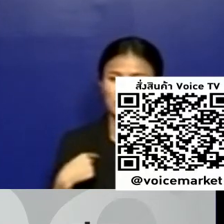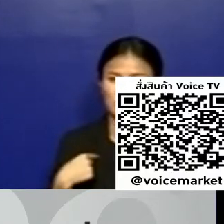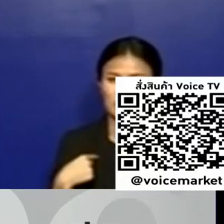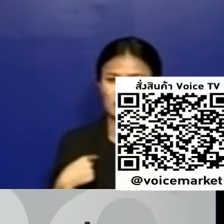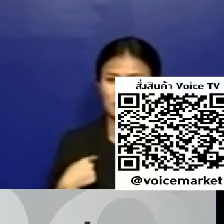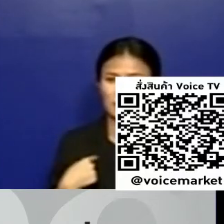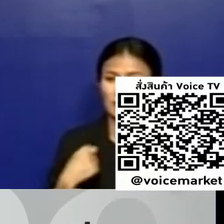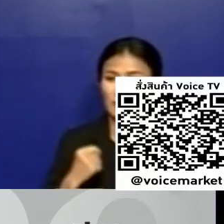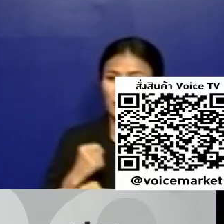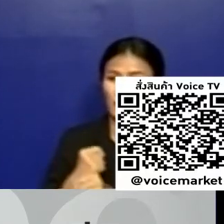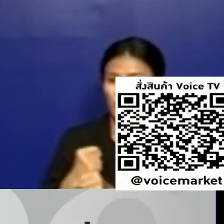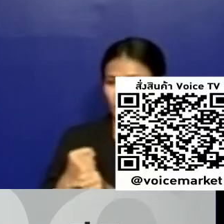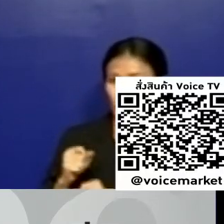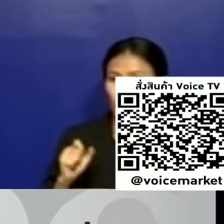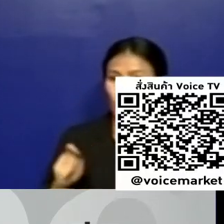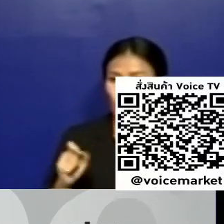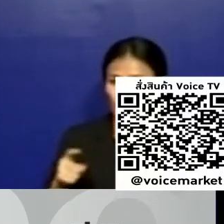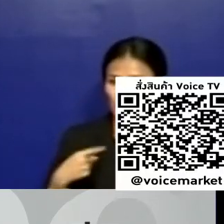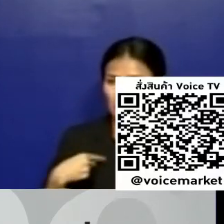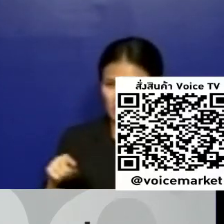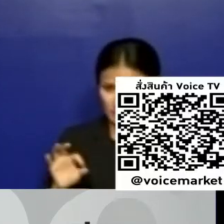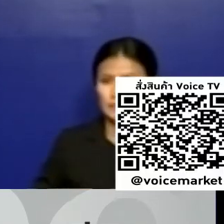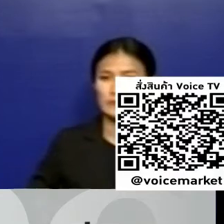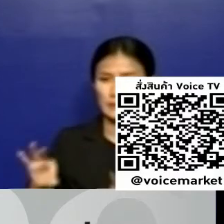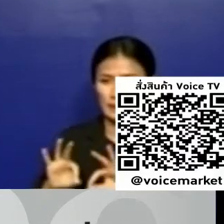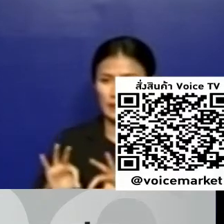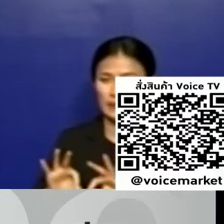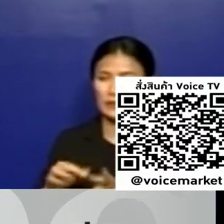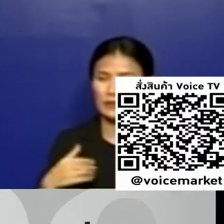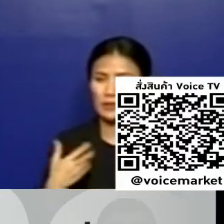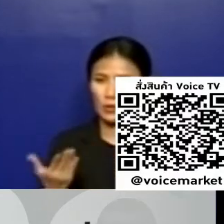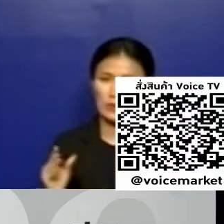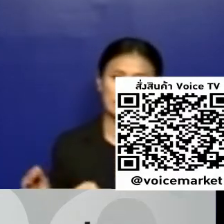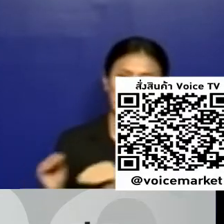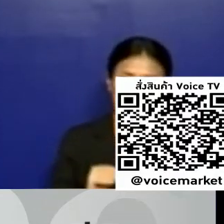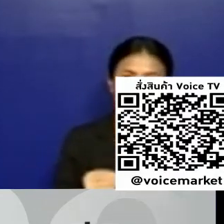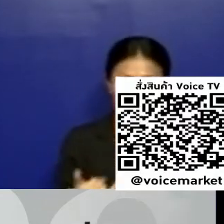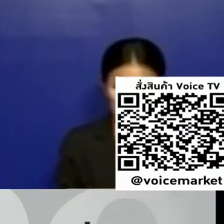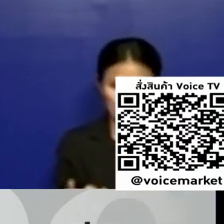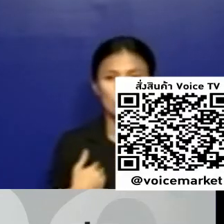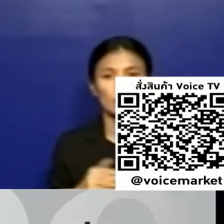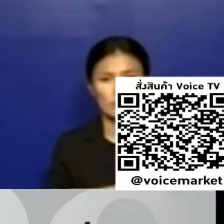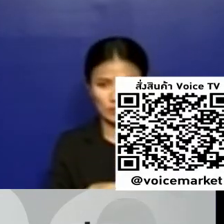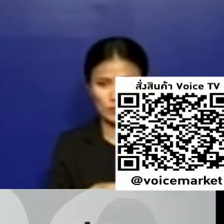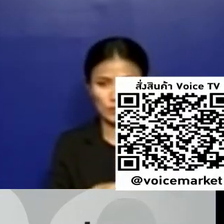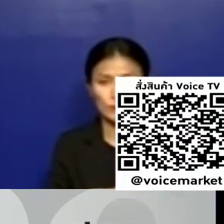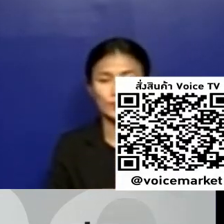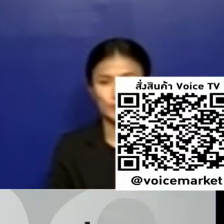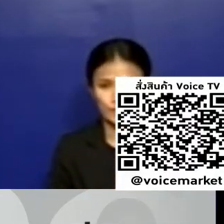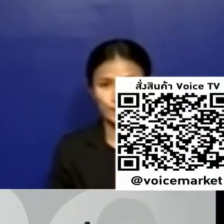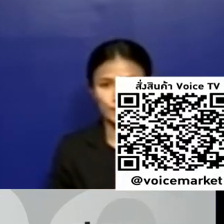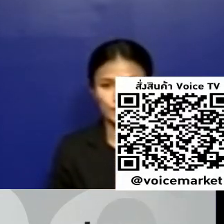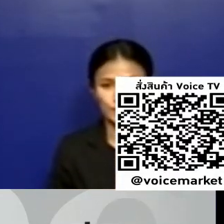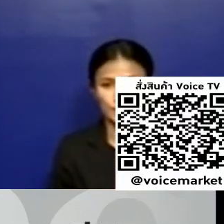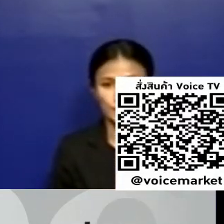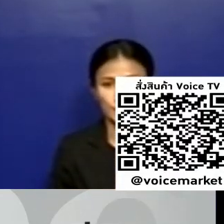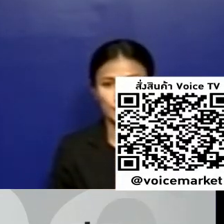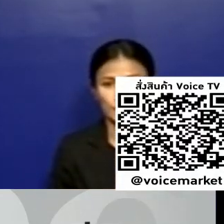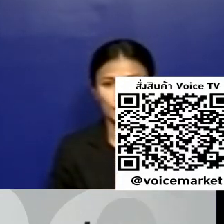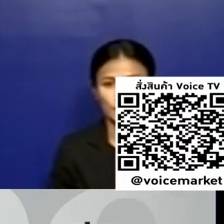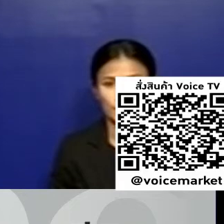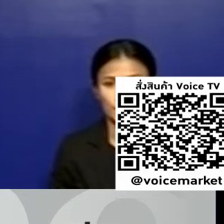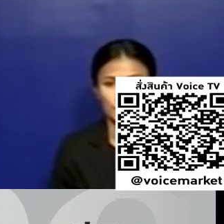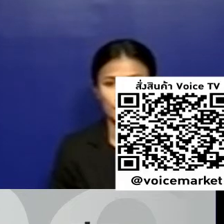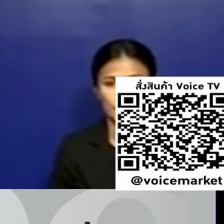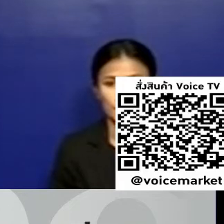มหาดไทยในการใช้เครือข่ายช่วยเหลือลงทะเบียนหรือให้ไปลงทะเบียนที่ธนาคารของรัฐออมสินกรุงไทยธกส.ซึ่งก็จะมีมาตรการดูแลช่ว